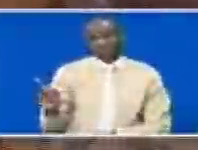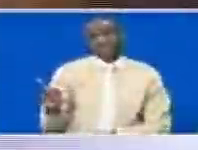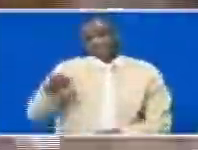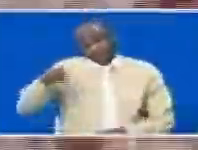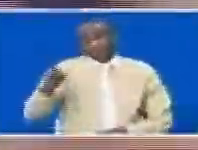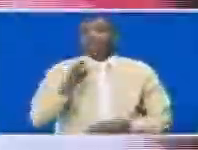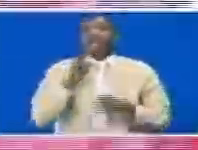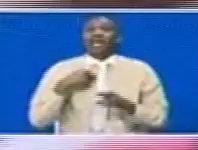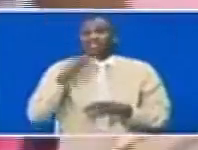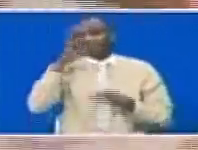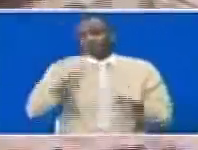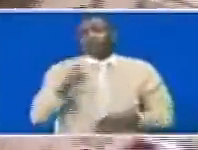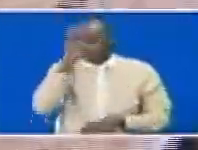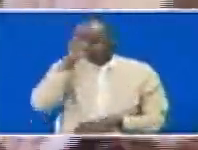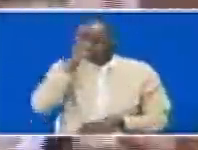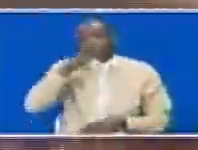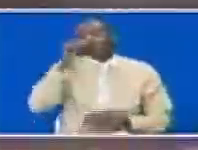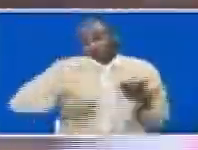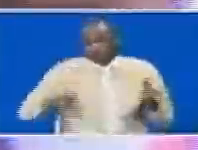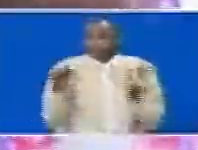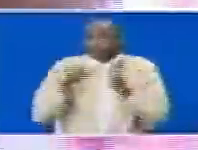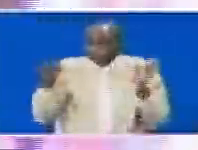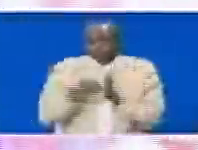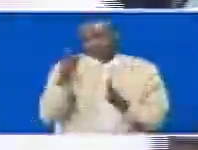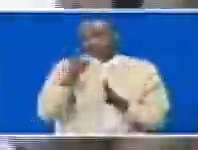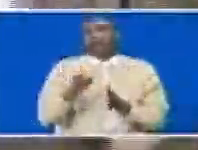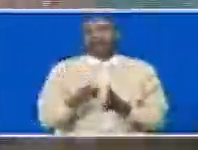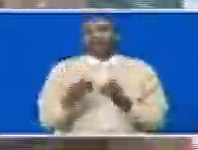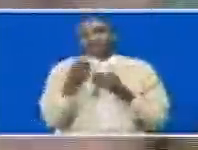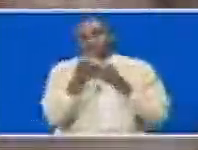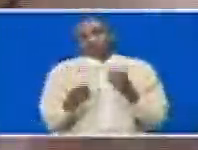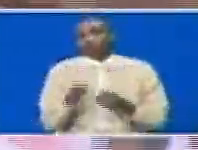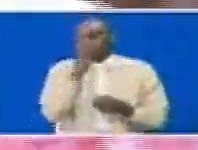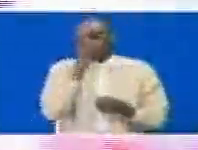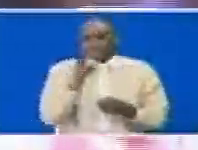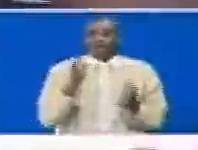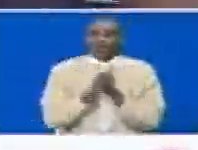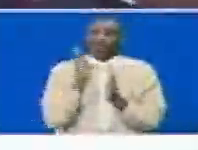Msemaji wa polisi Charles Owino akajipata matatani.